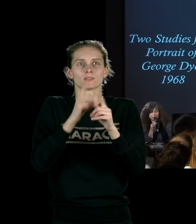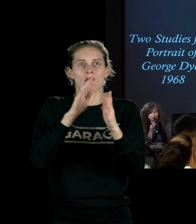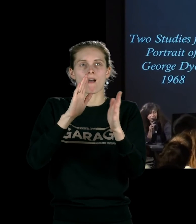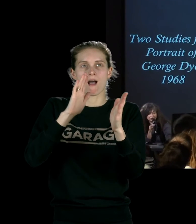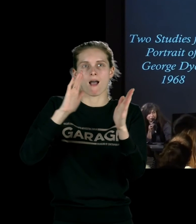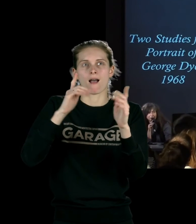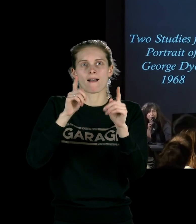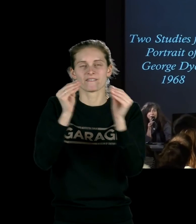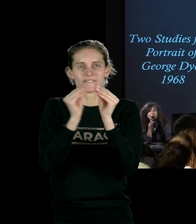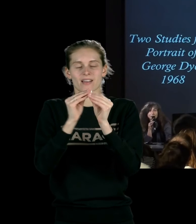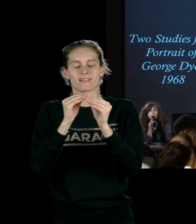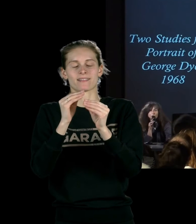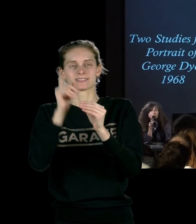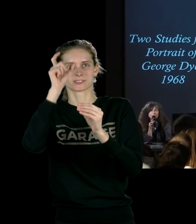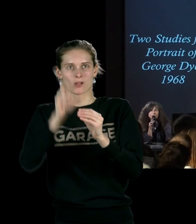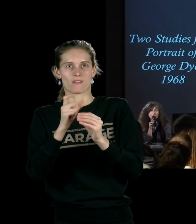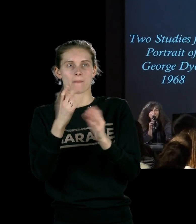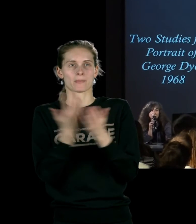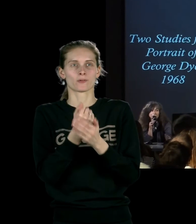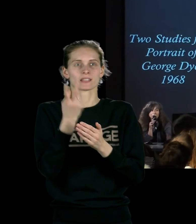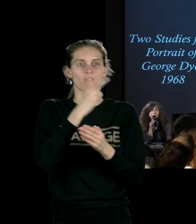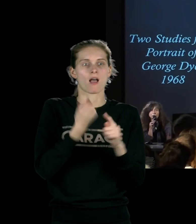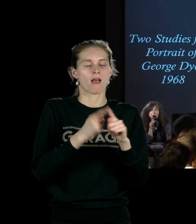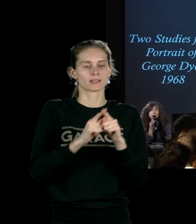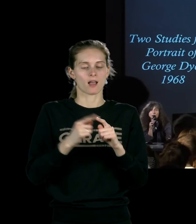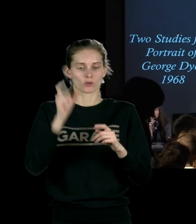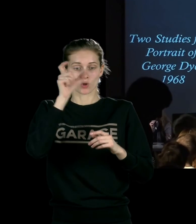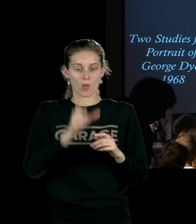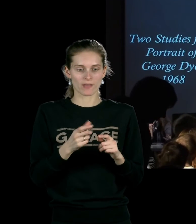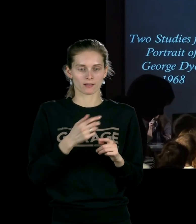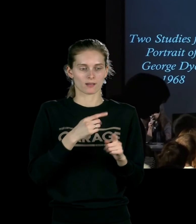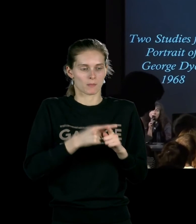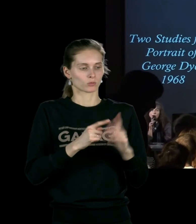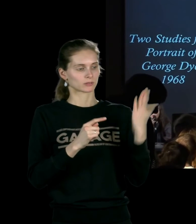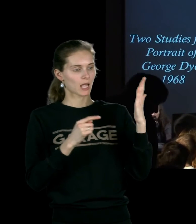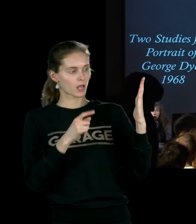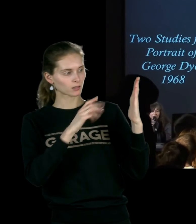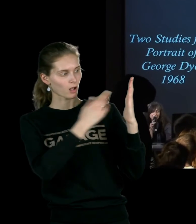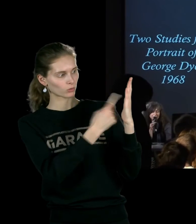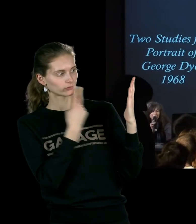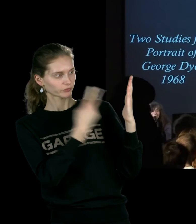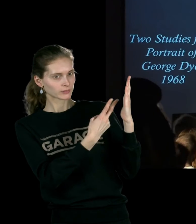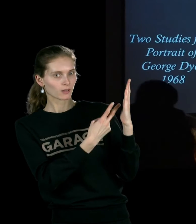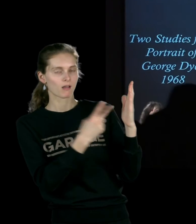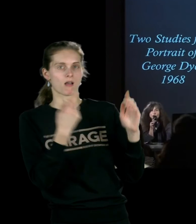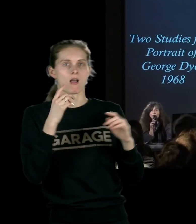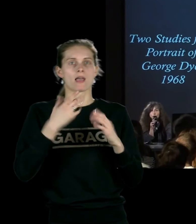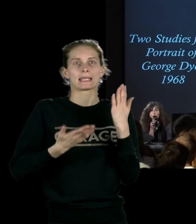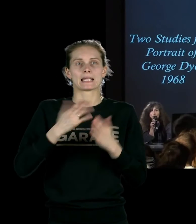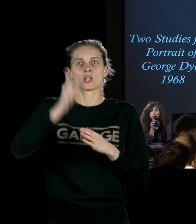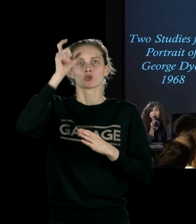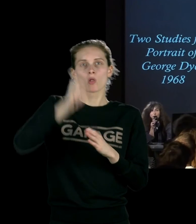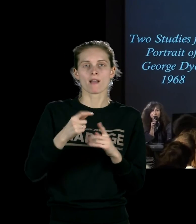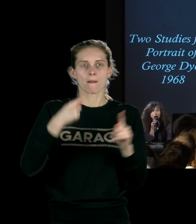это может быть фотография. И то, как и все время существует коллизия, как ни одно из изображений не может